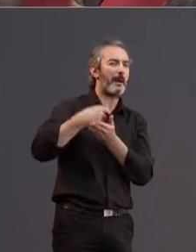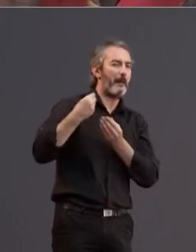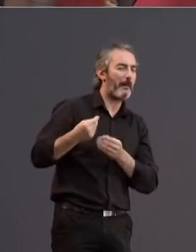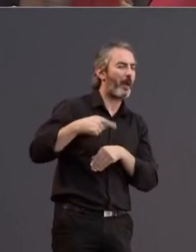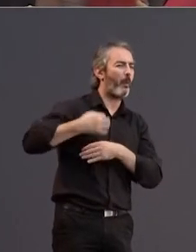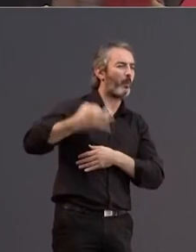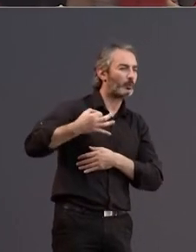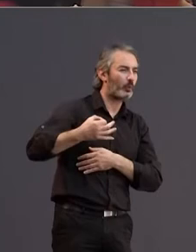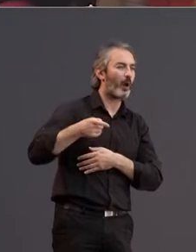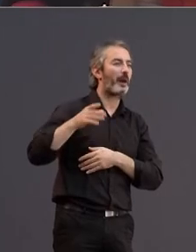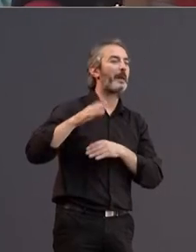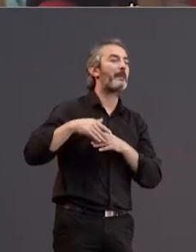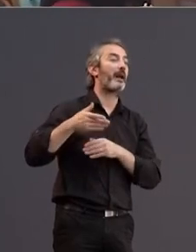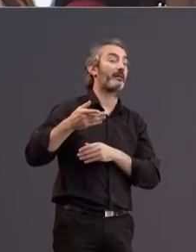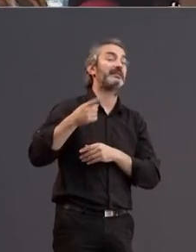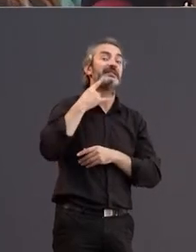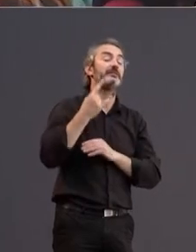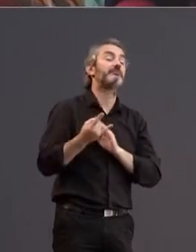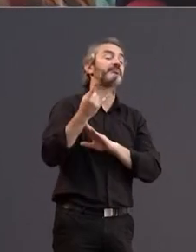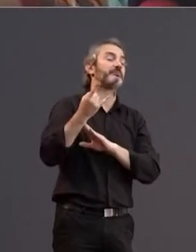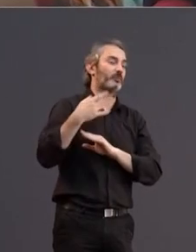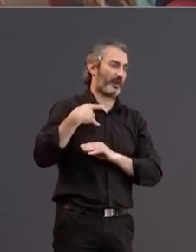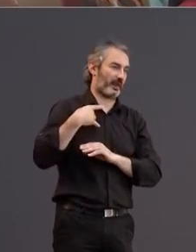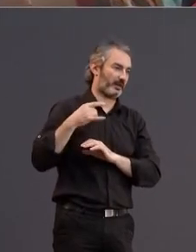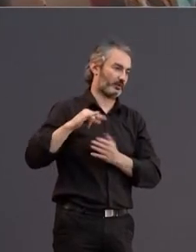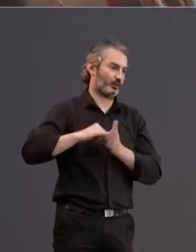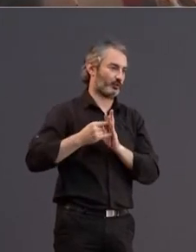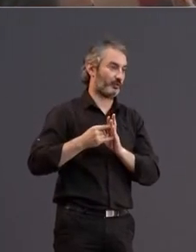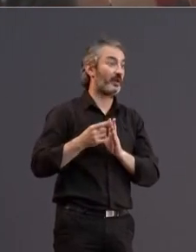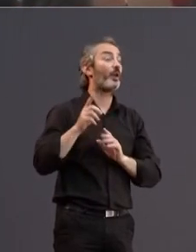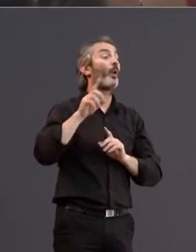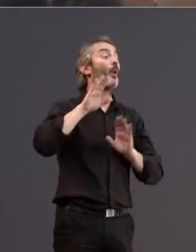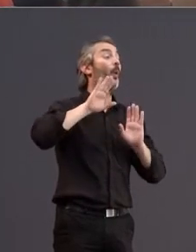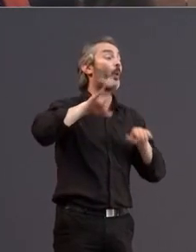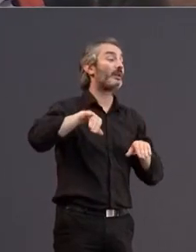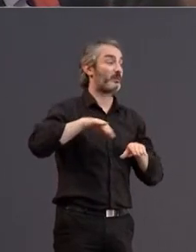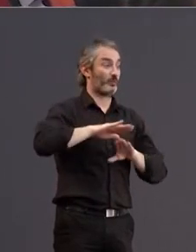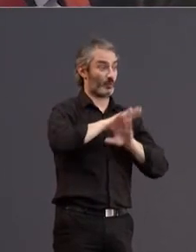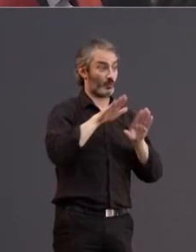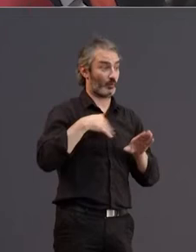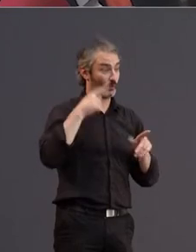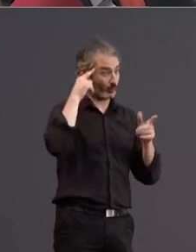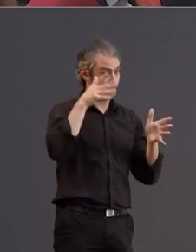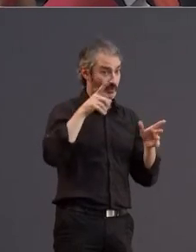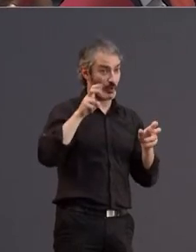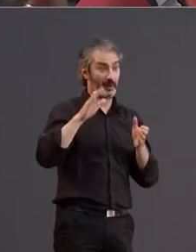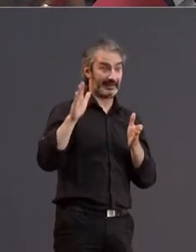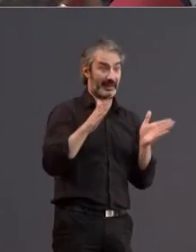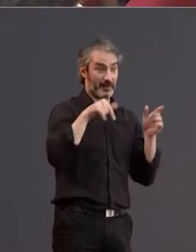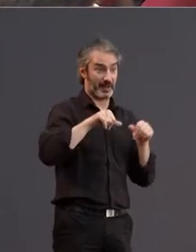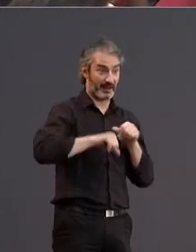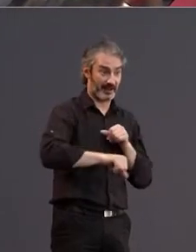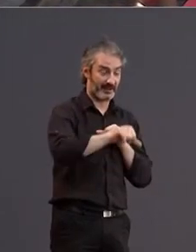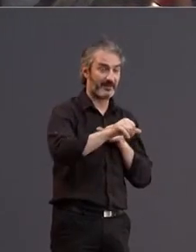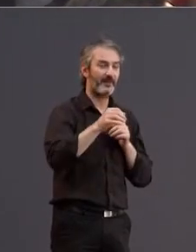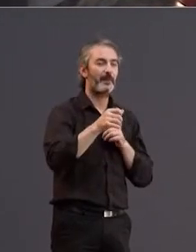temps i que és flexible si teniu cap imprevist. I si em permeteu donar-vos uns últims consells per aquesta nova etapa que enceteu ara,